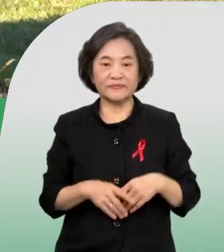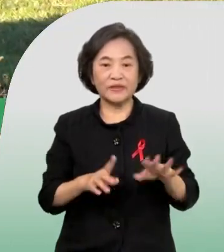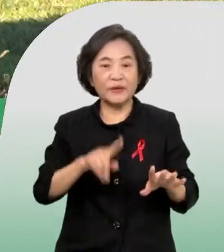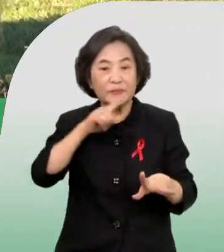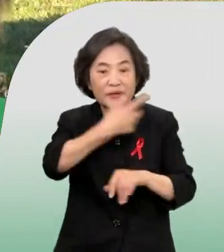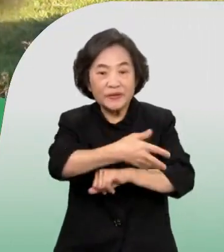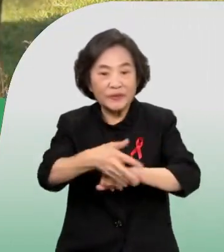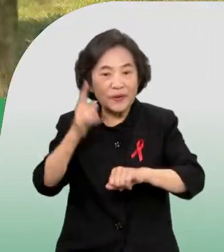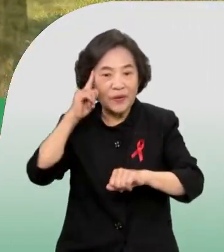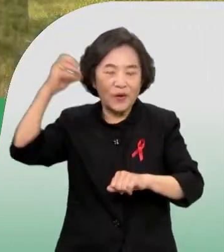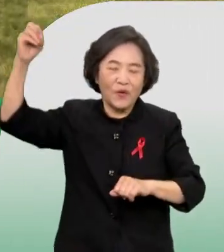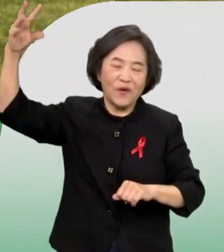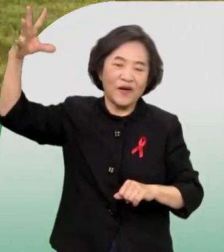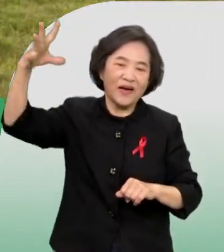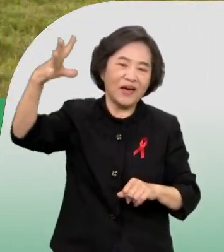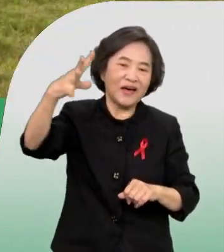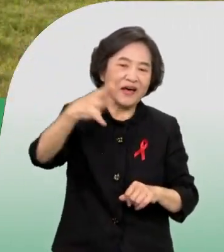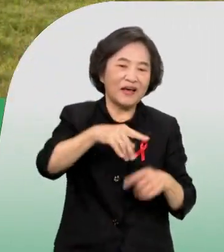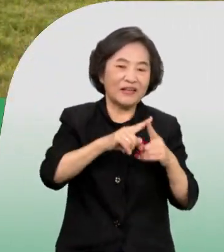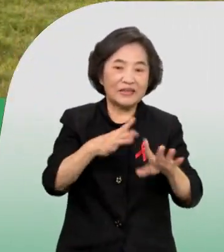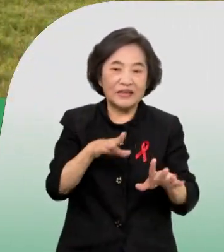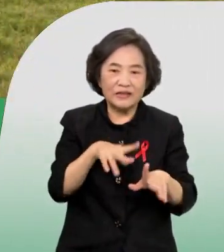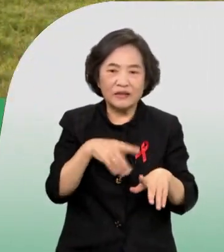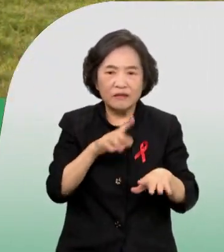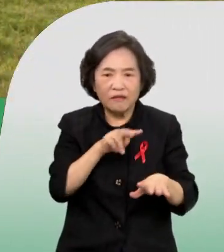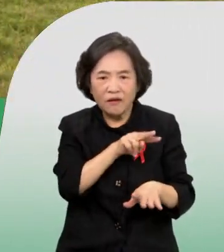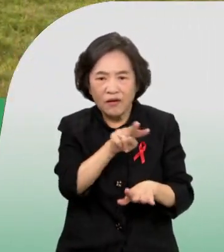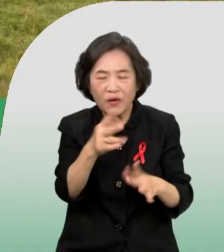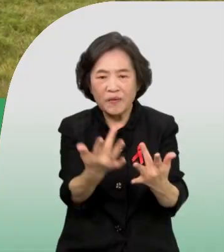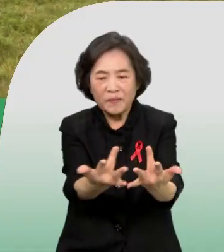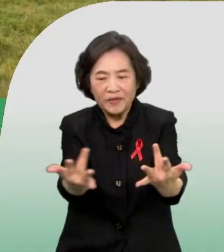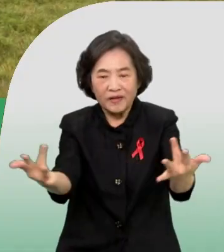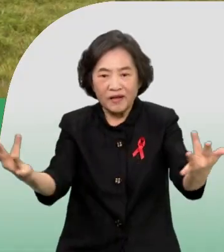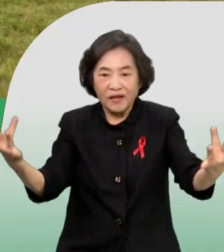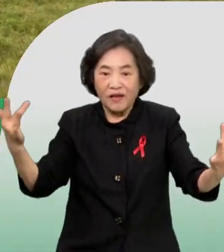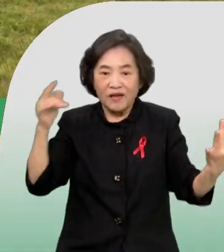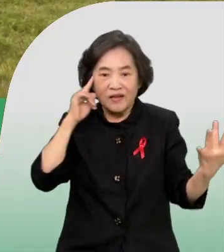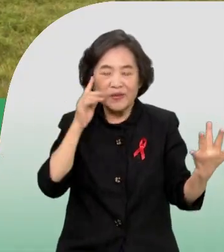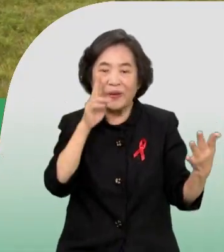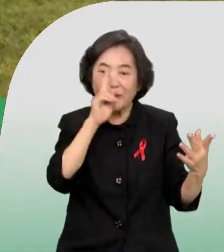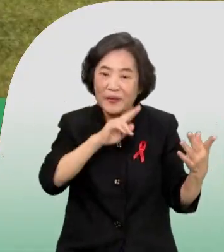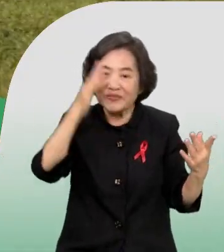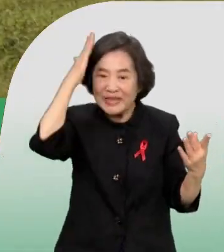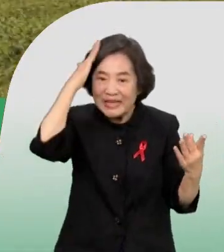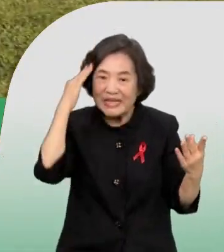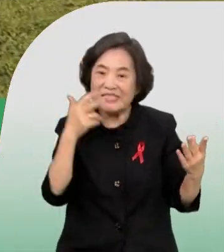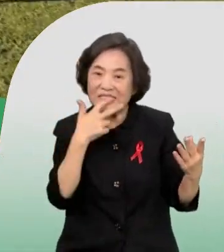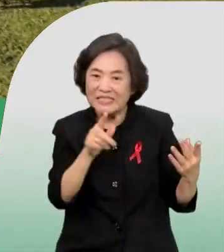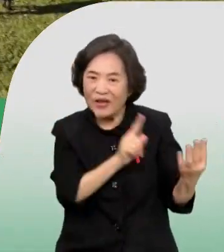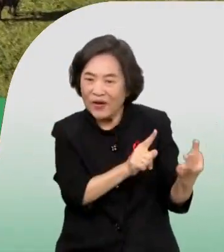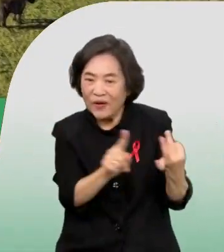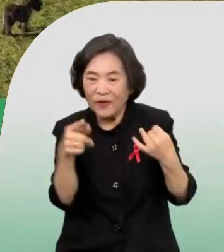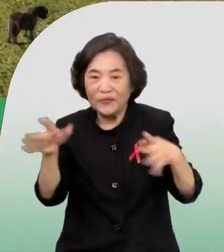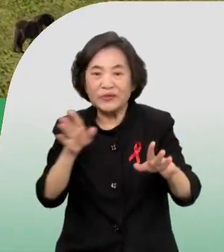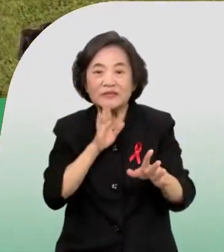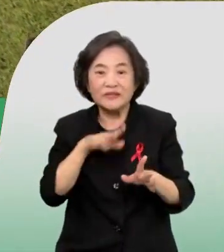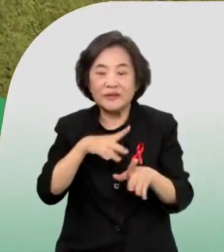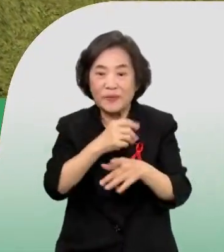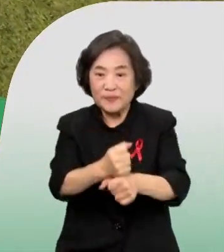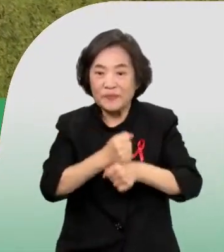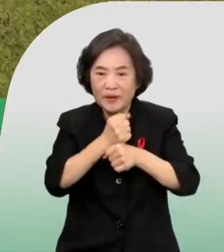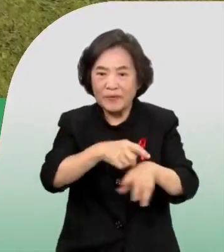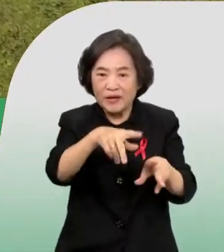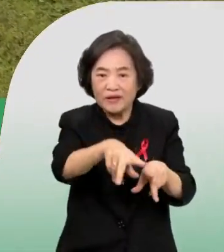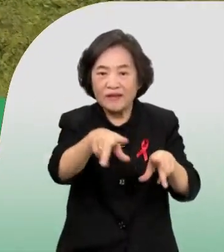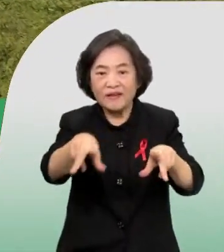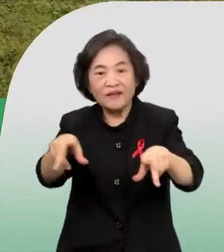世界热后宫，焦土捆木木计草平空，咖啡色、布色、拍色，得到银岛世界吗？